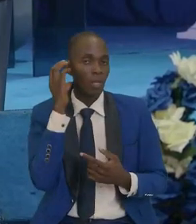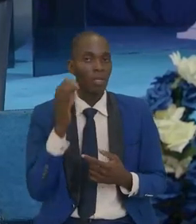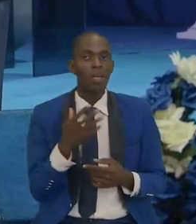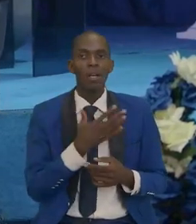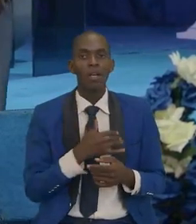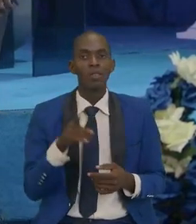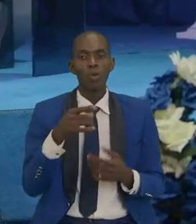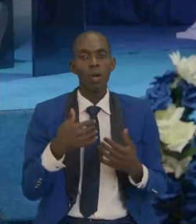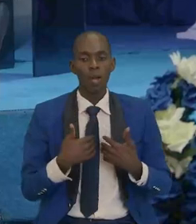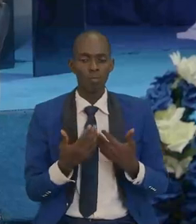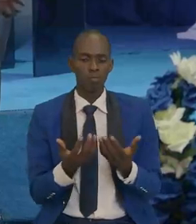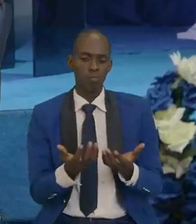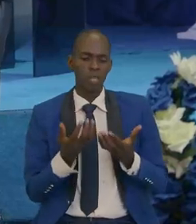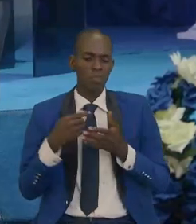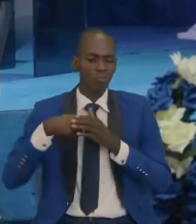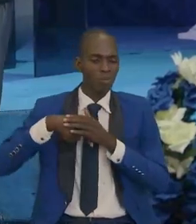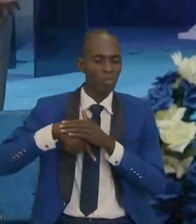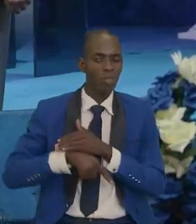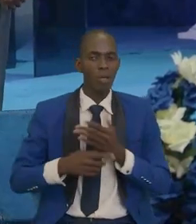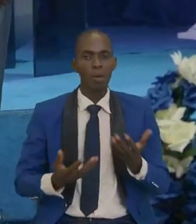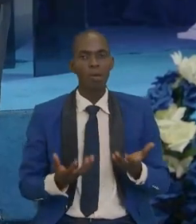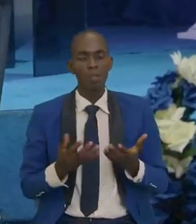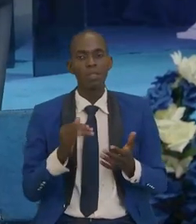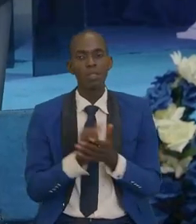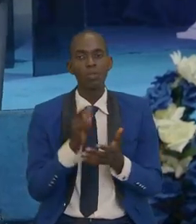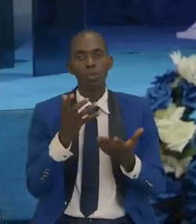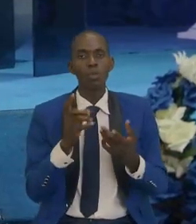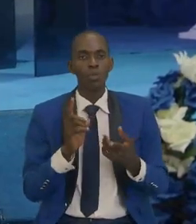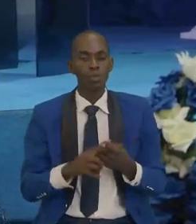Et vous avez des oreilles pour entendre.